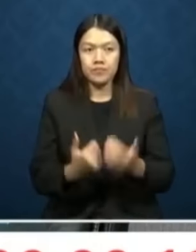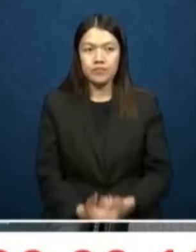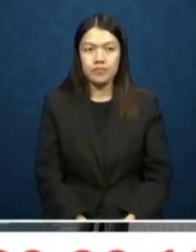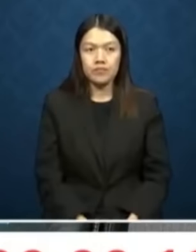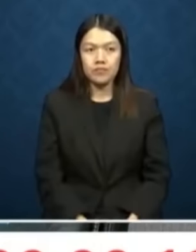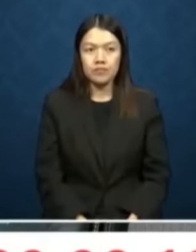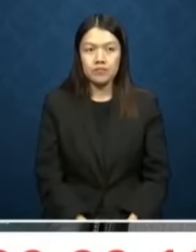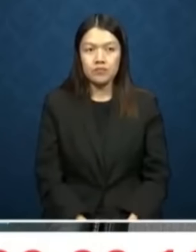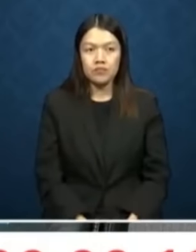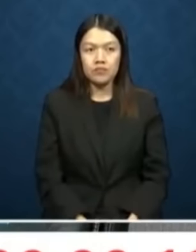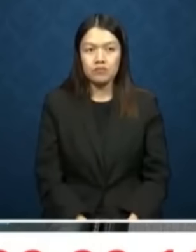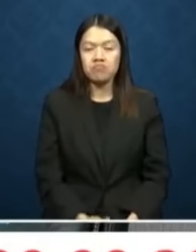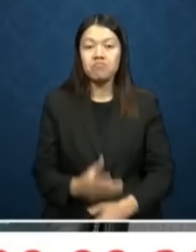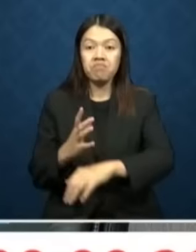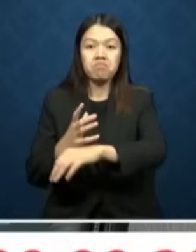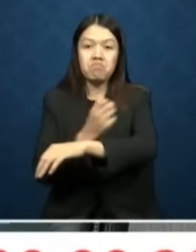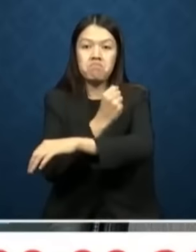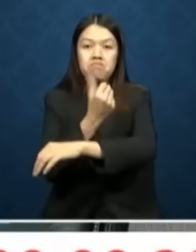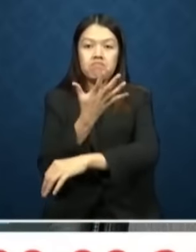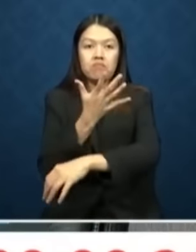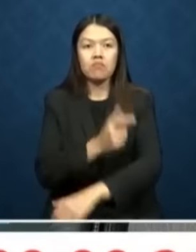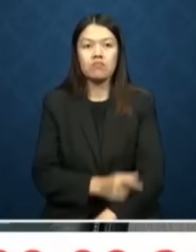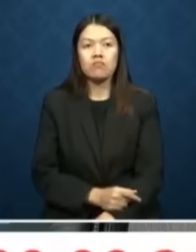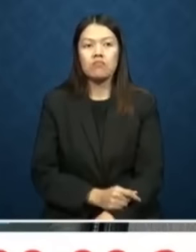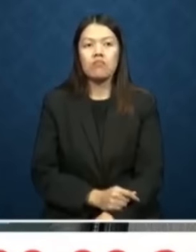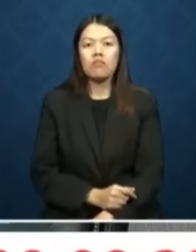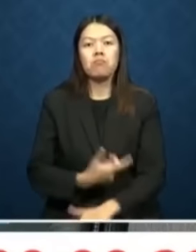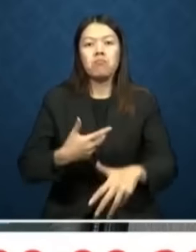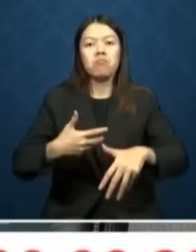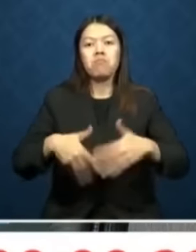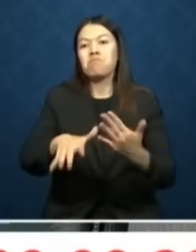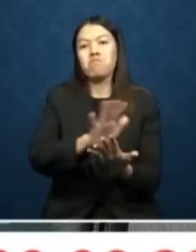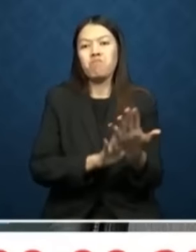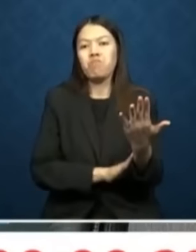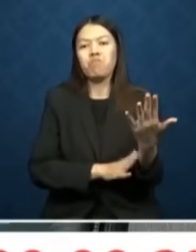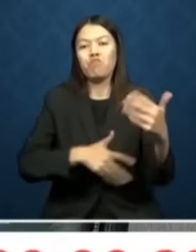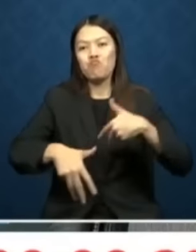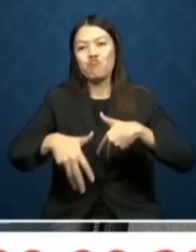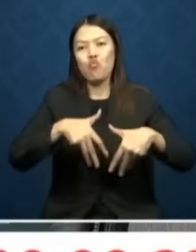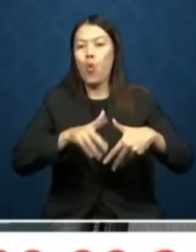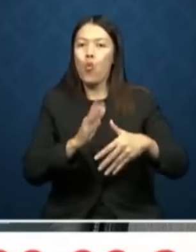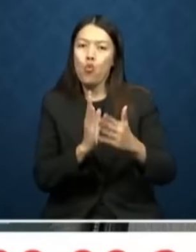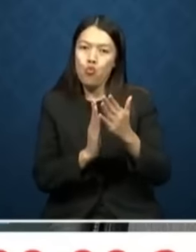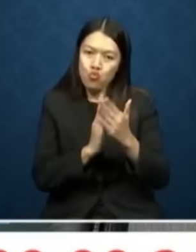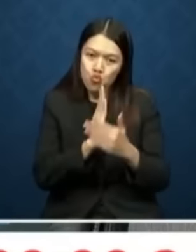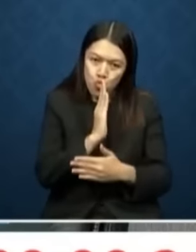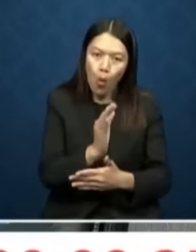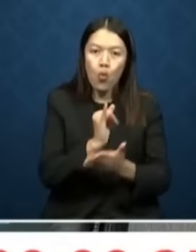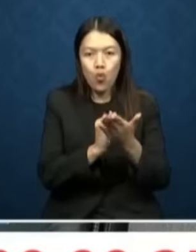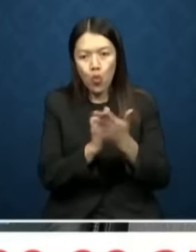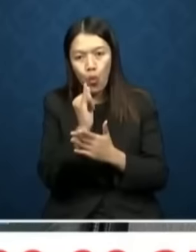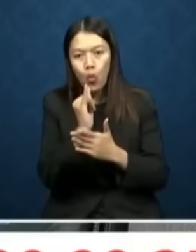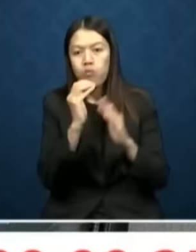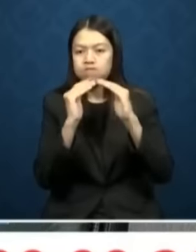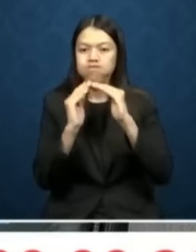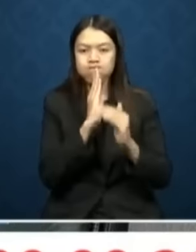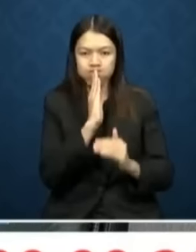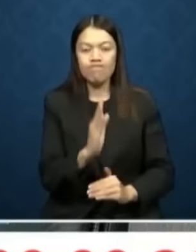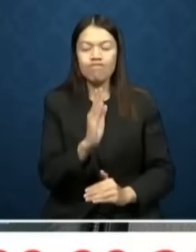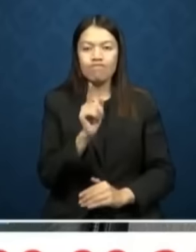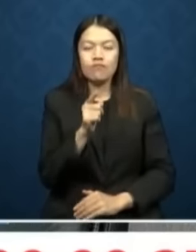เราไม่มีเรื่องของการเมืองเรามีแต่เรื่องของบ้านเมืองเรามีแต่เรื่องของความถูกต้องชอบธรรมแล้วก็ตรงไปตรงม